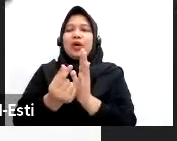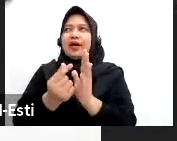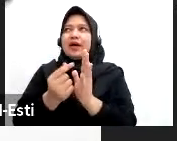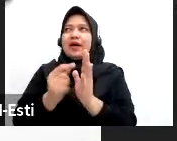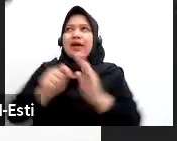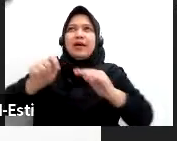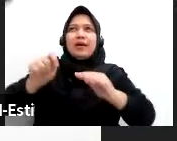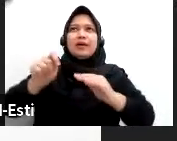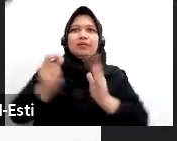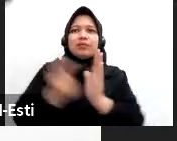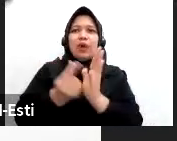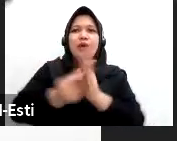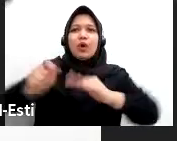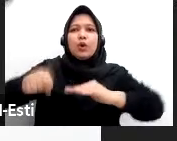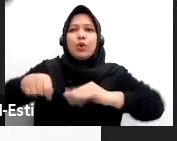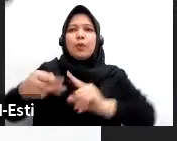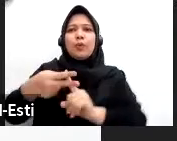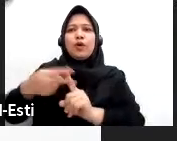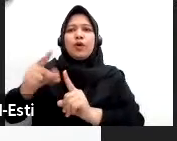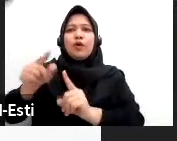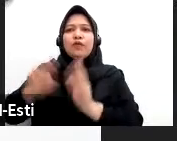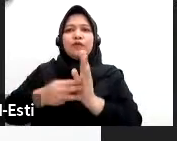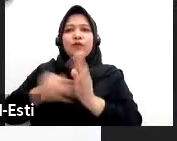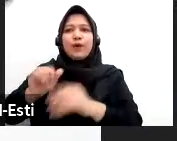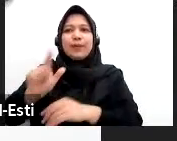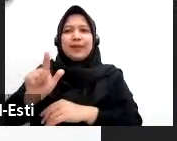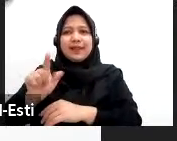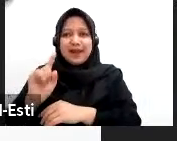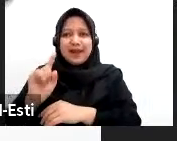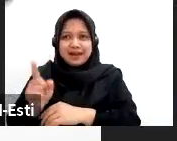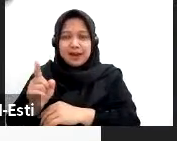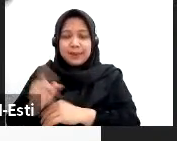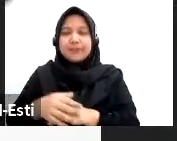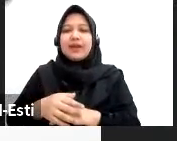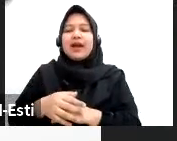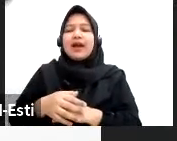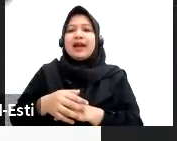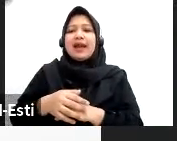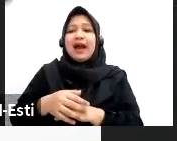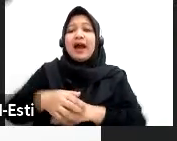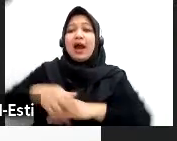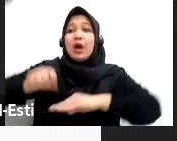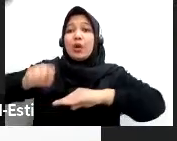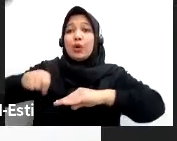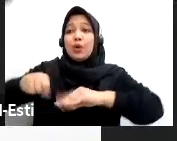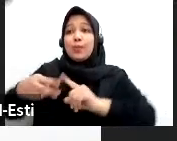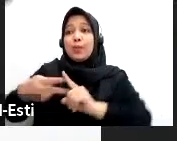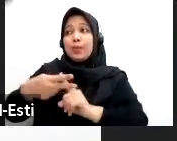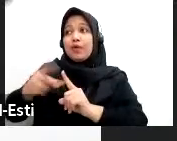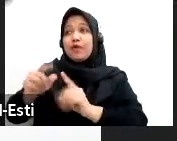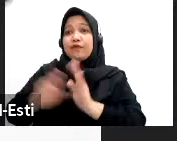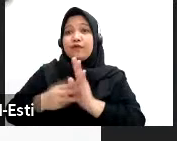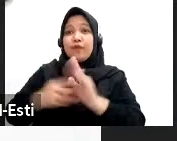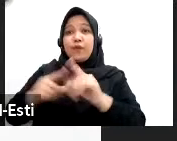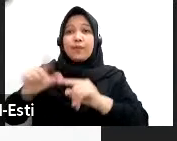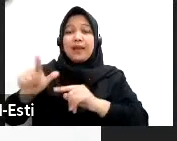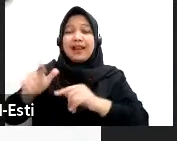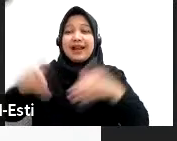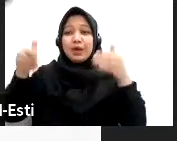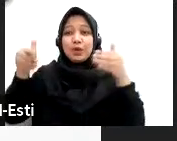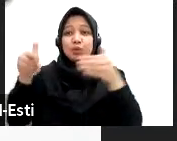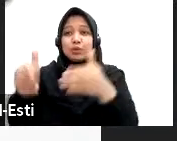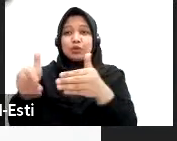nah di satu sisi Hai hukum formal yang khusus dianggap